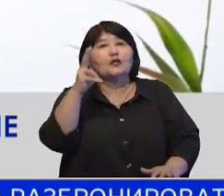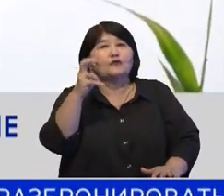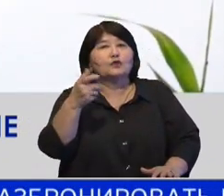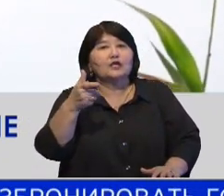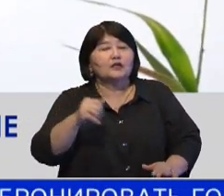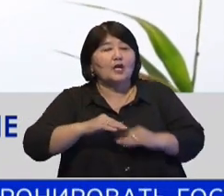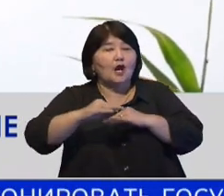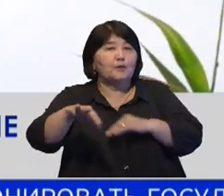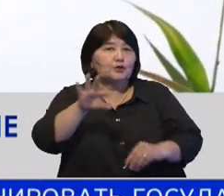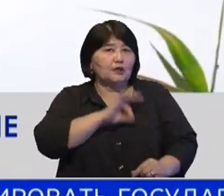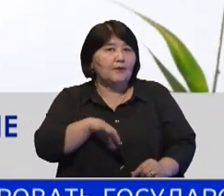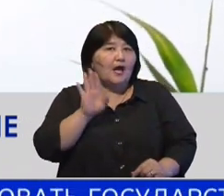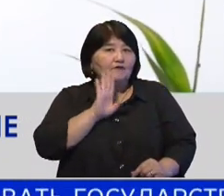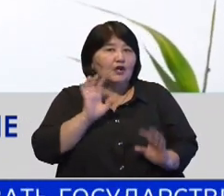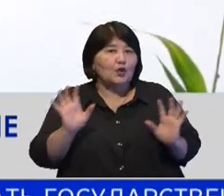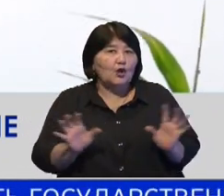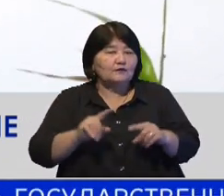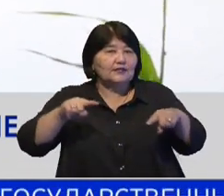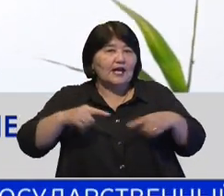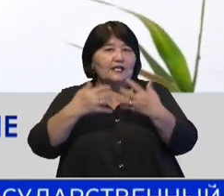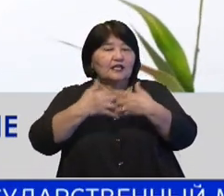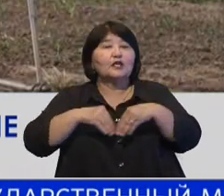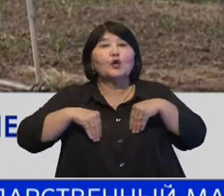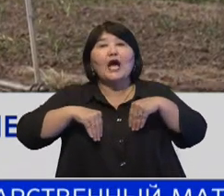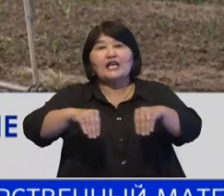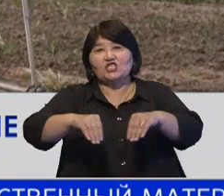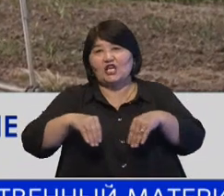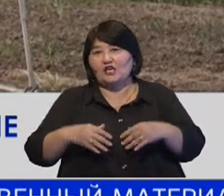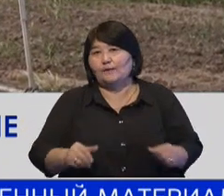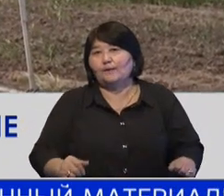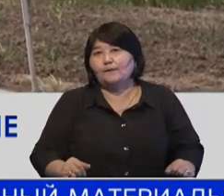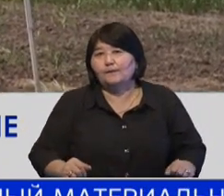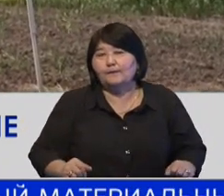гектаров площади применения водосберегающих технологий орошения.